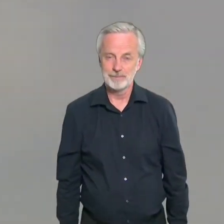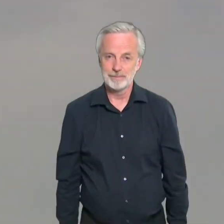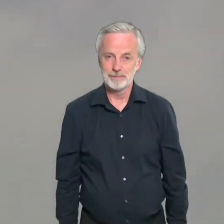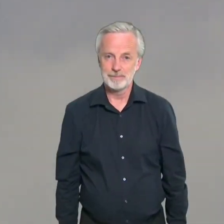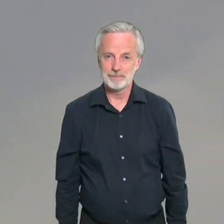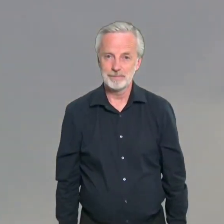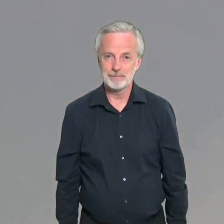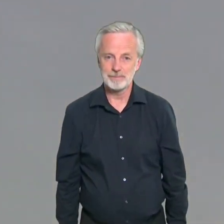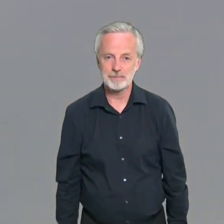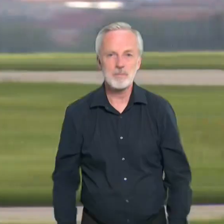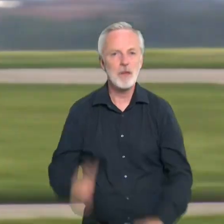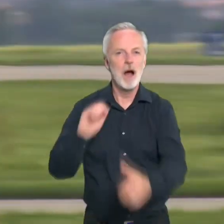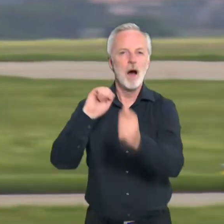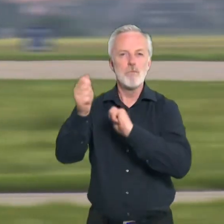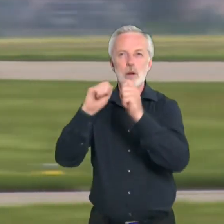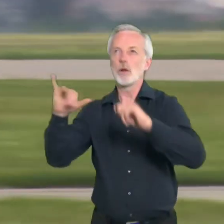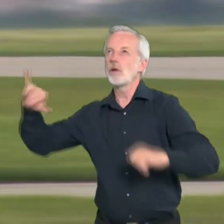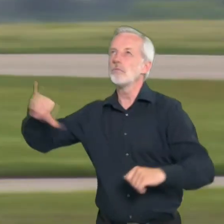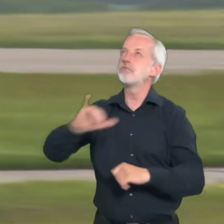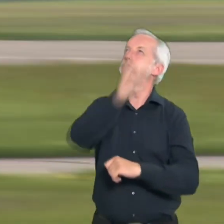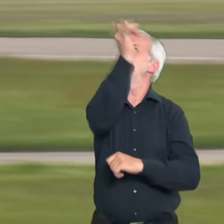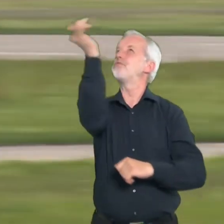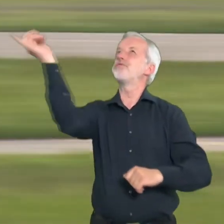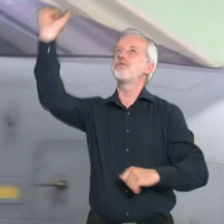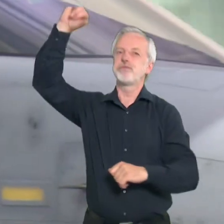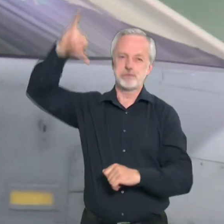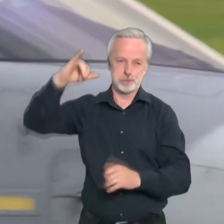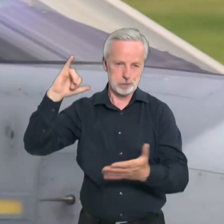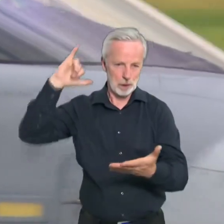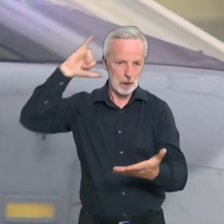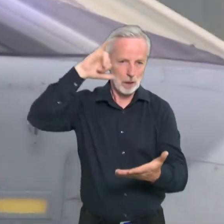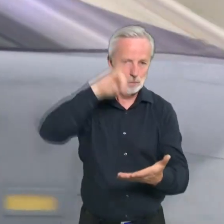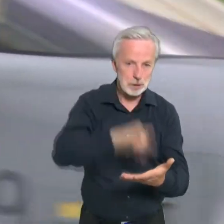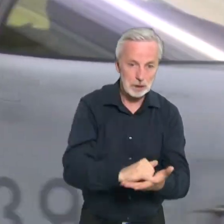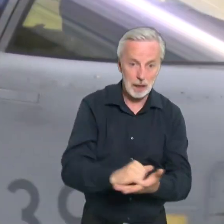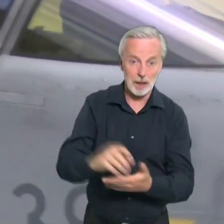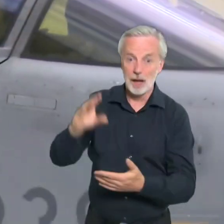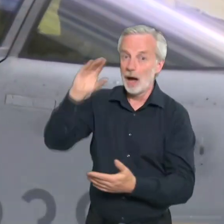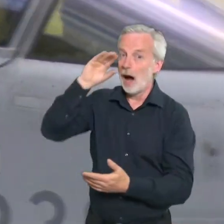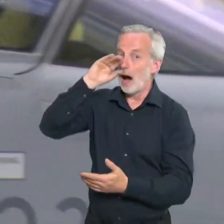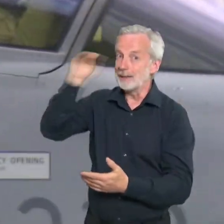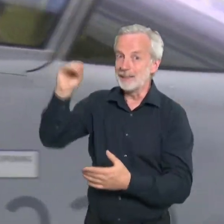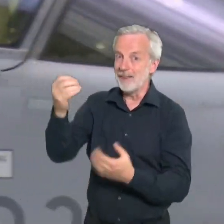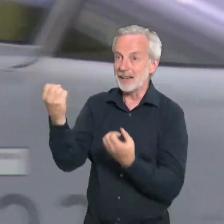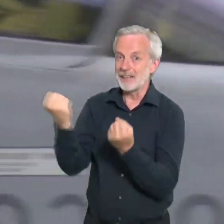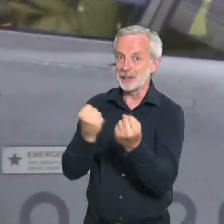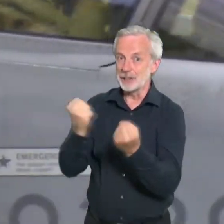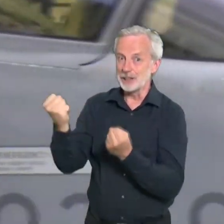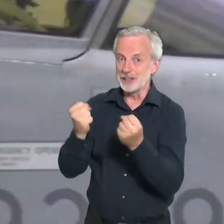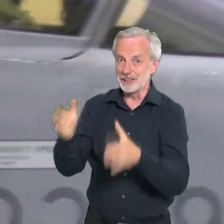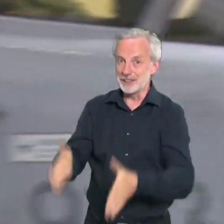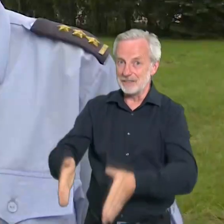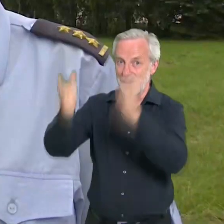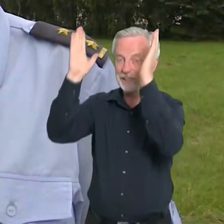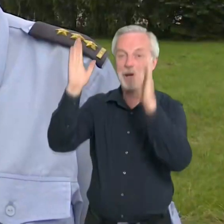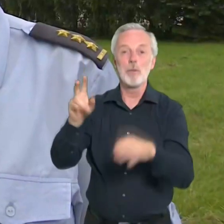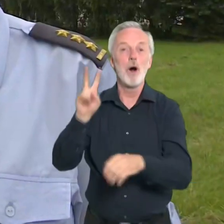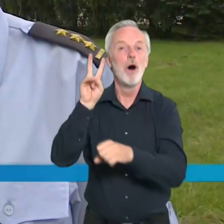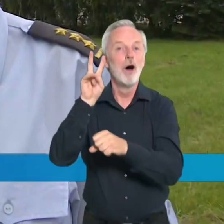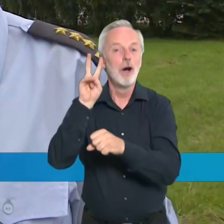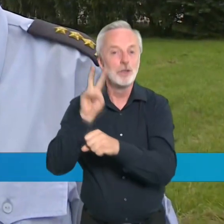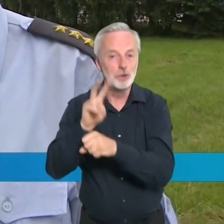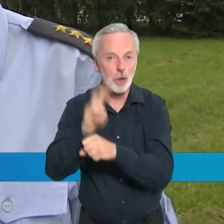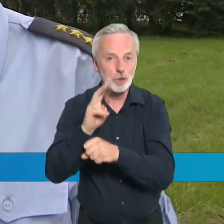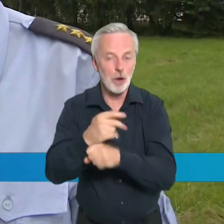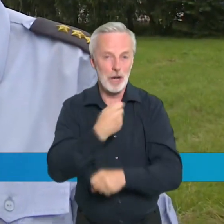Pilot na obloze dokreslil obrazce a přistává. Tázavě hledí k řídící věži, odkud ho sledovali inspektoři. Absolvoval úspěšně a dnešním dnem